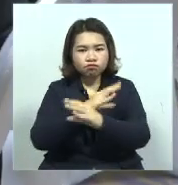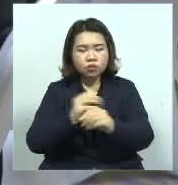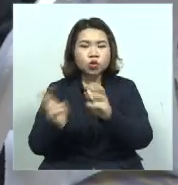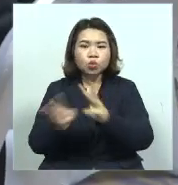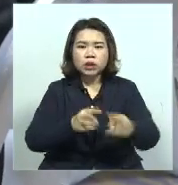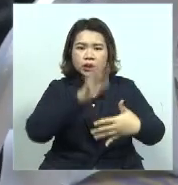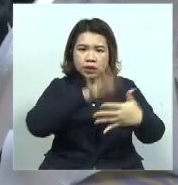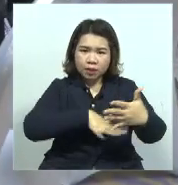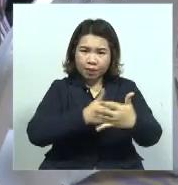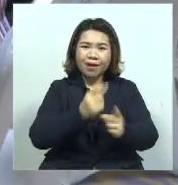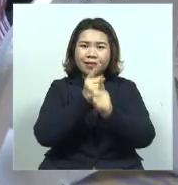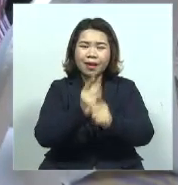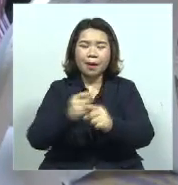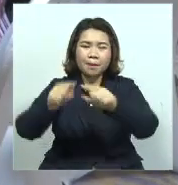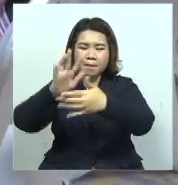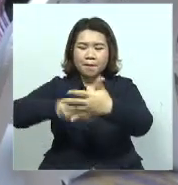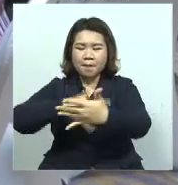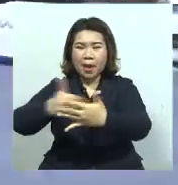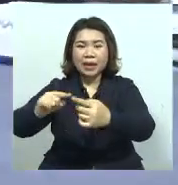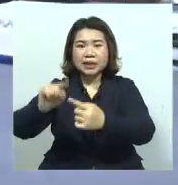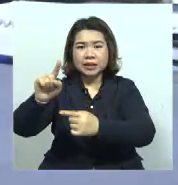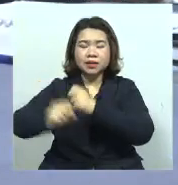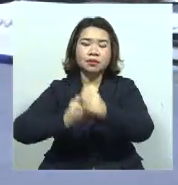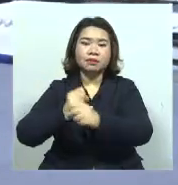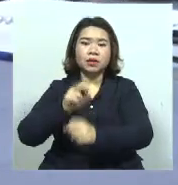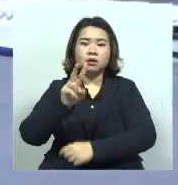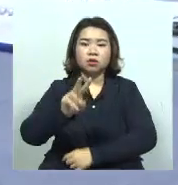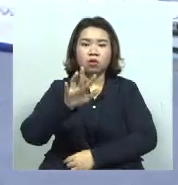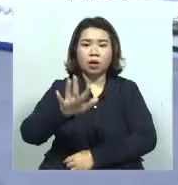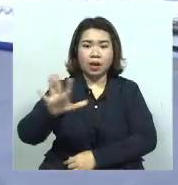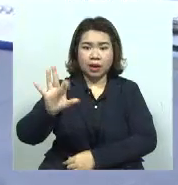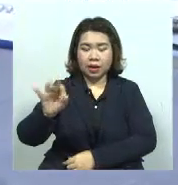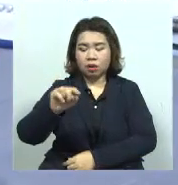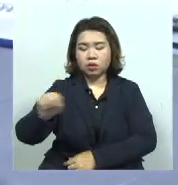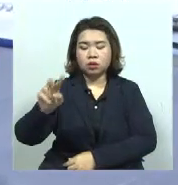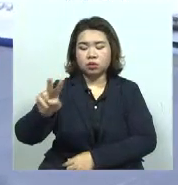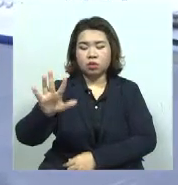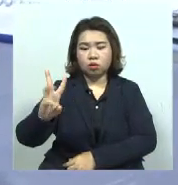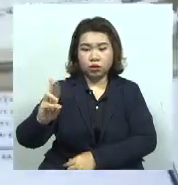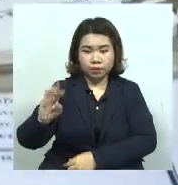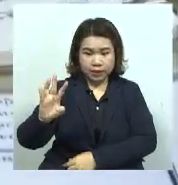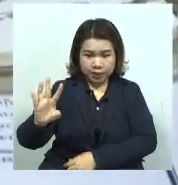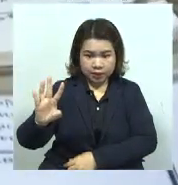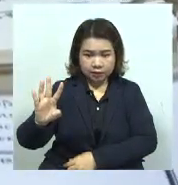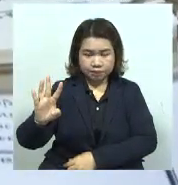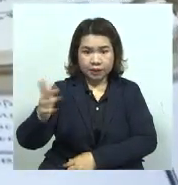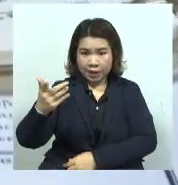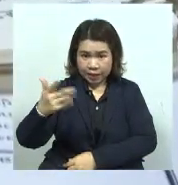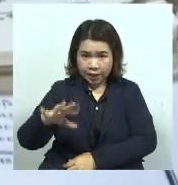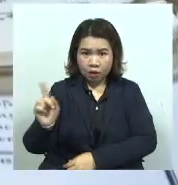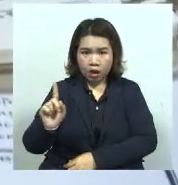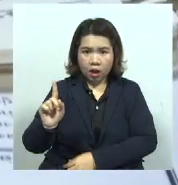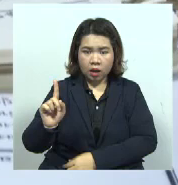ามแผนแม่บทคุณธรรมแห่งชาติฉบับที่1พุทธศักราช2559ถึง2564จากนั้นน